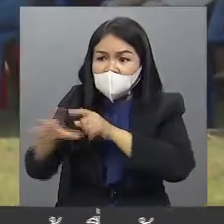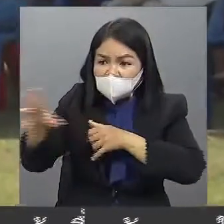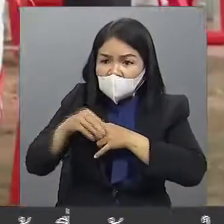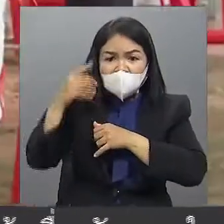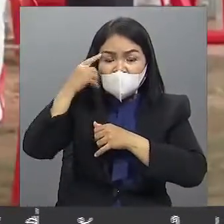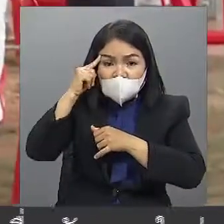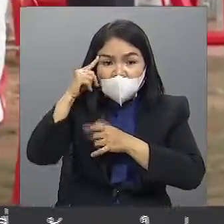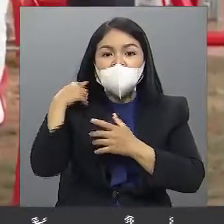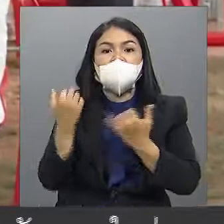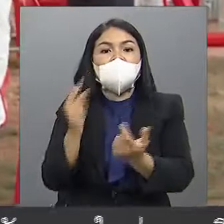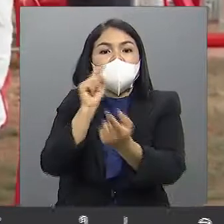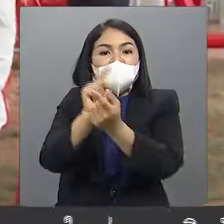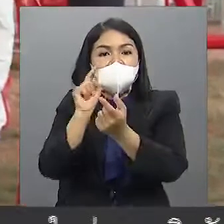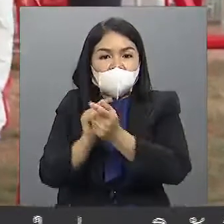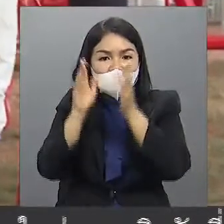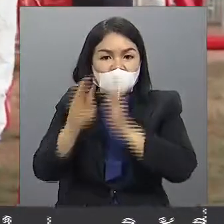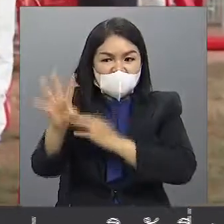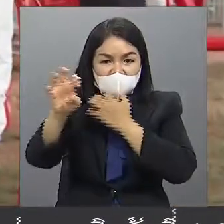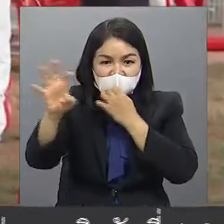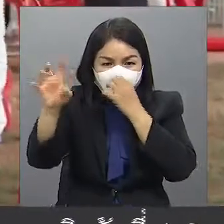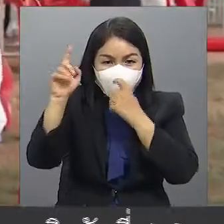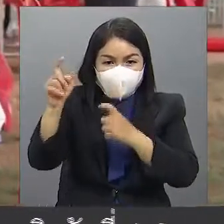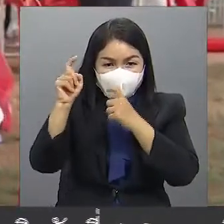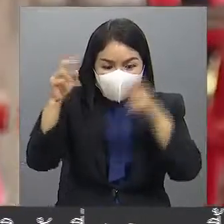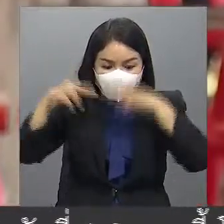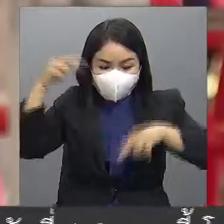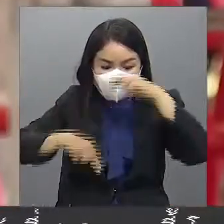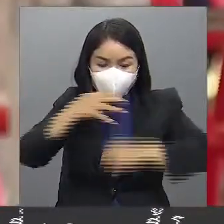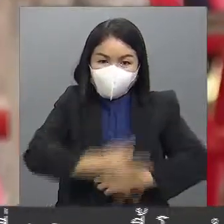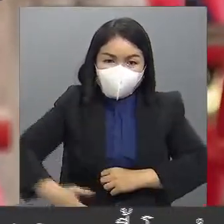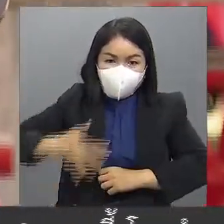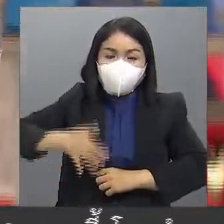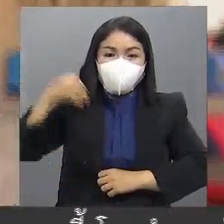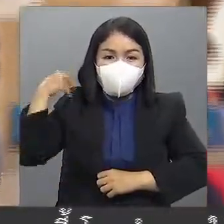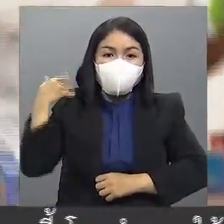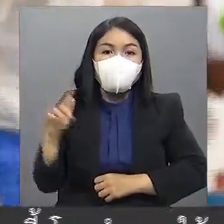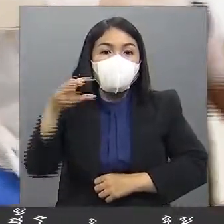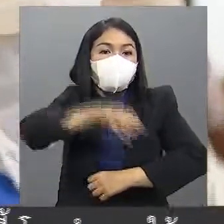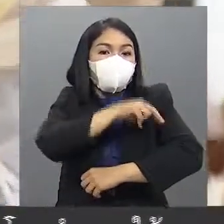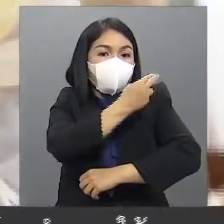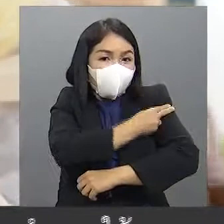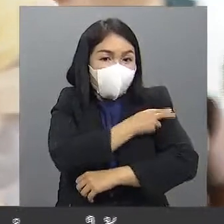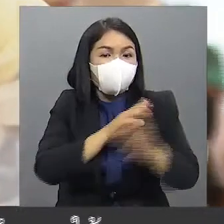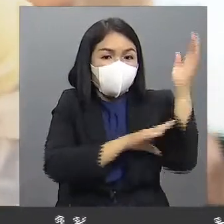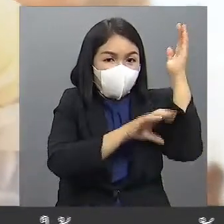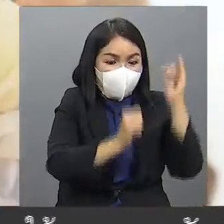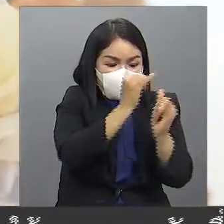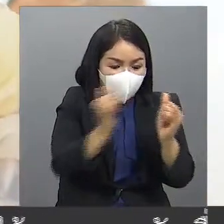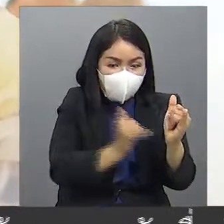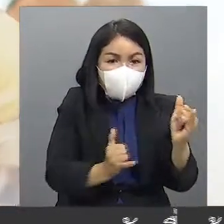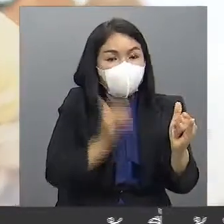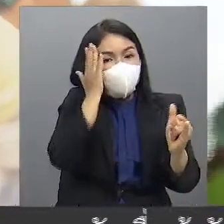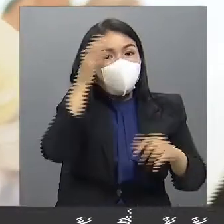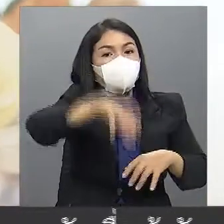บกลุ่มเสี่ยง400คนที่จะต้องเข้ารับการตรวจคัดกรองขณะที่โรงพยาบาลสนามสงขลาจิตเวชก็ต้องเตรียมความพร้อมเพิ่มเติมห